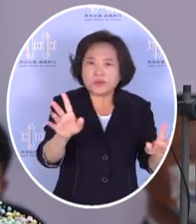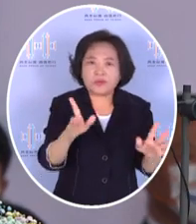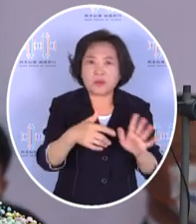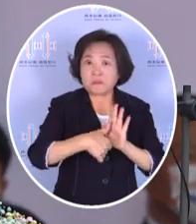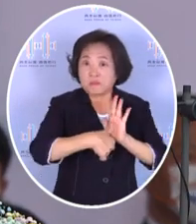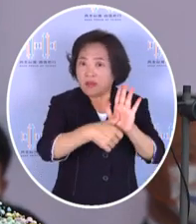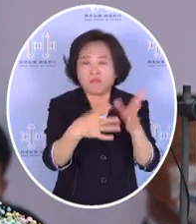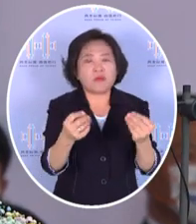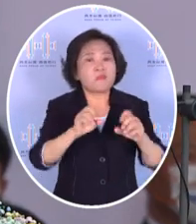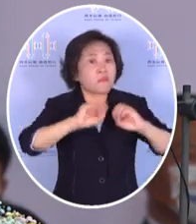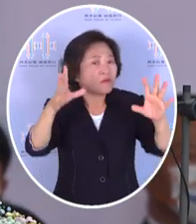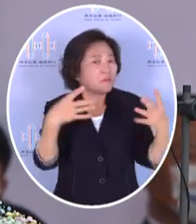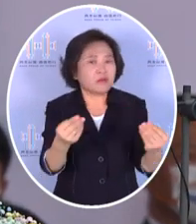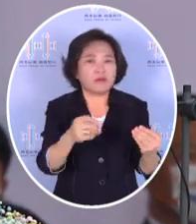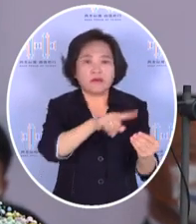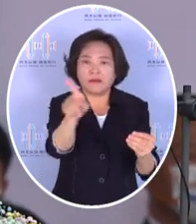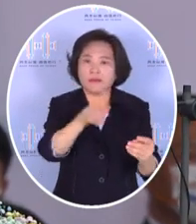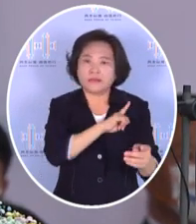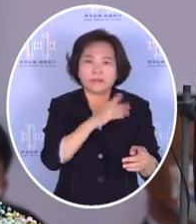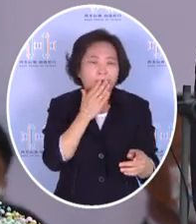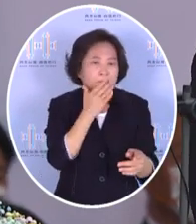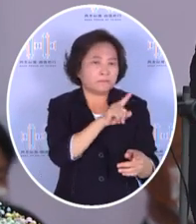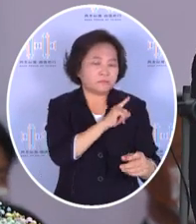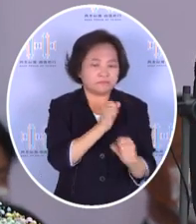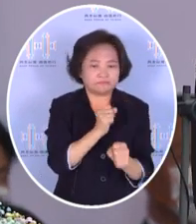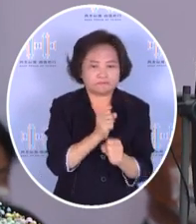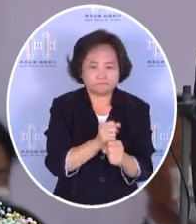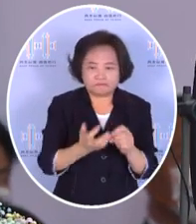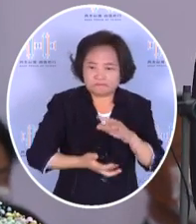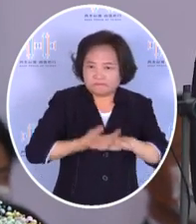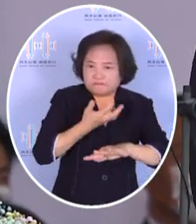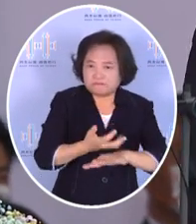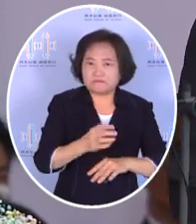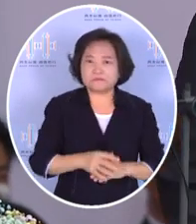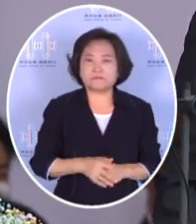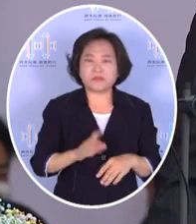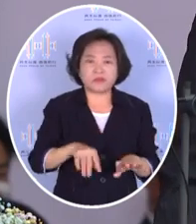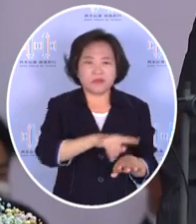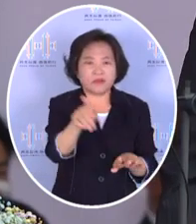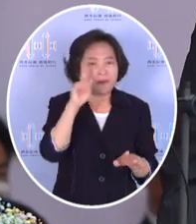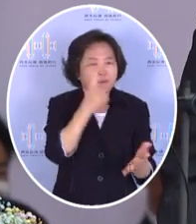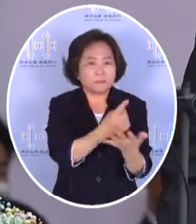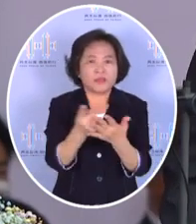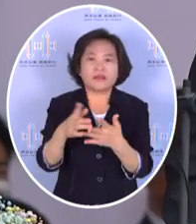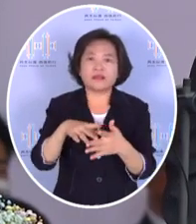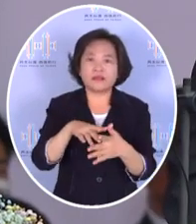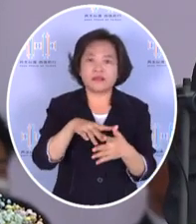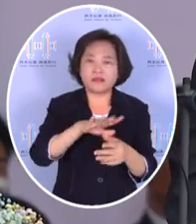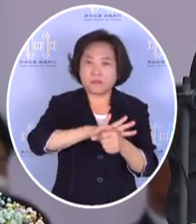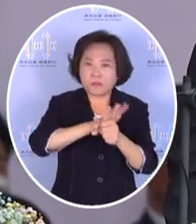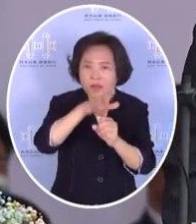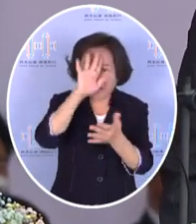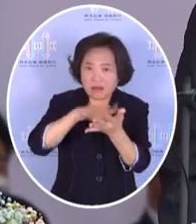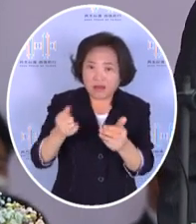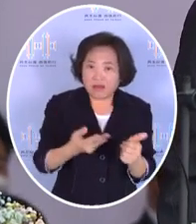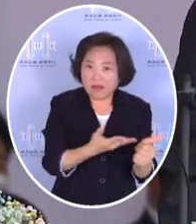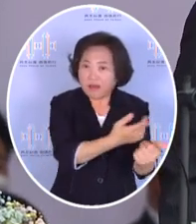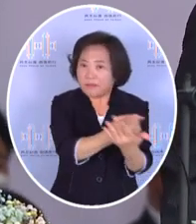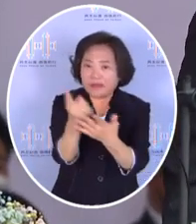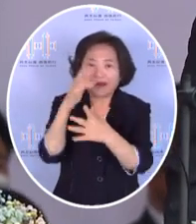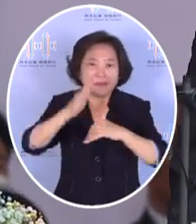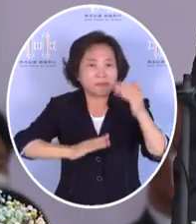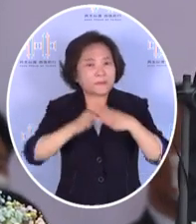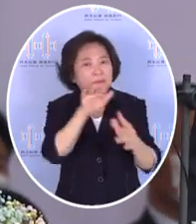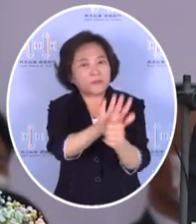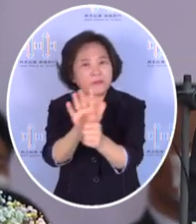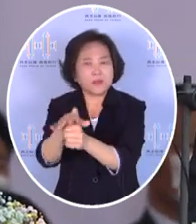曾被报道，因为这一场战役有太多人的投入，有说不完的故事。我